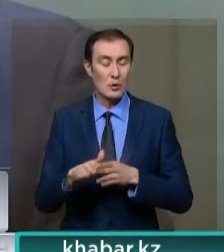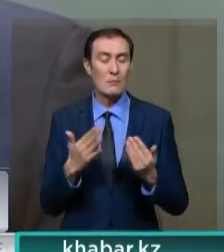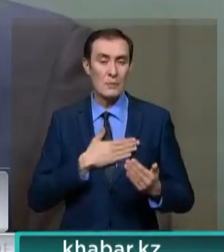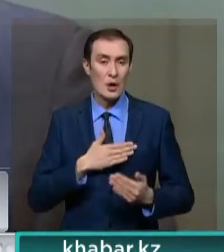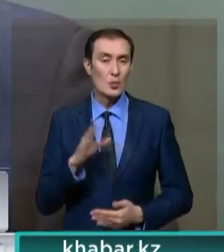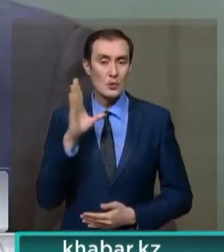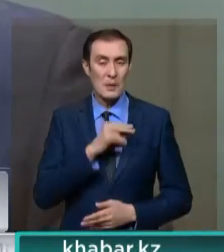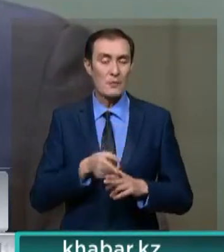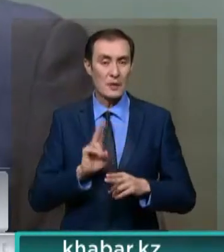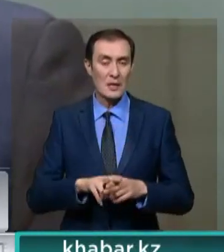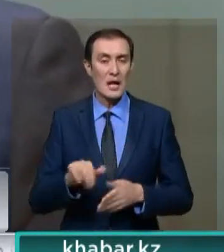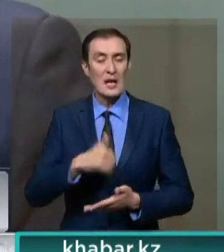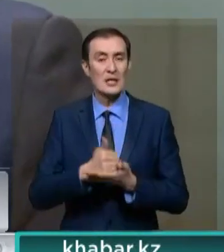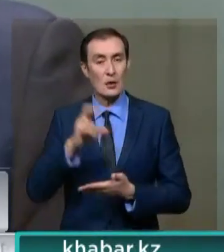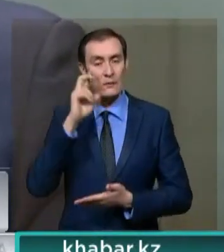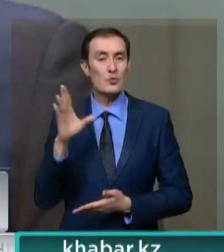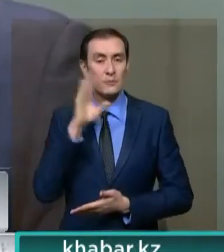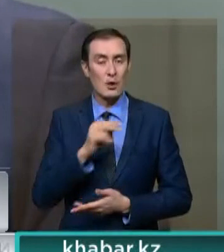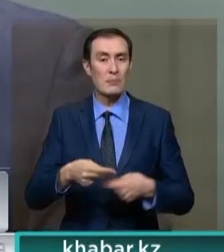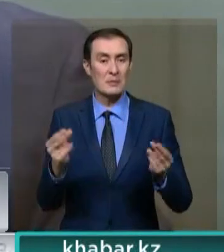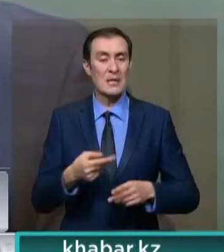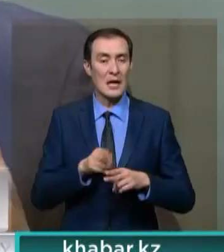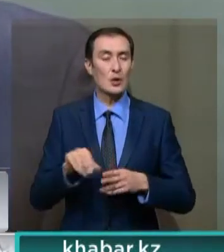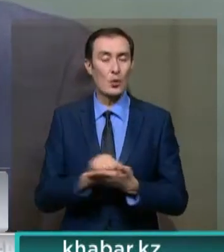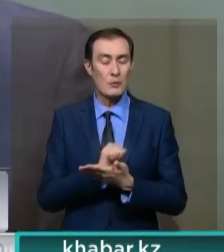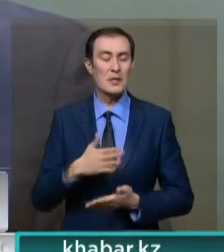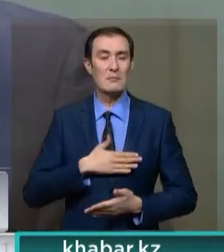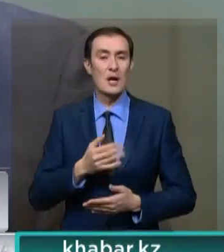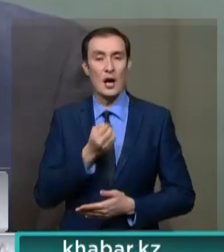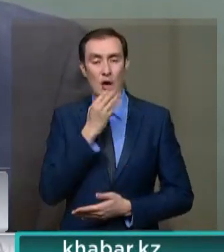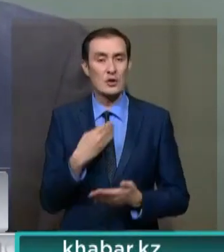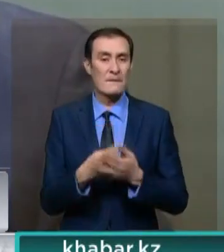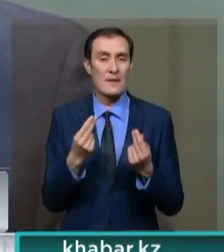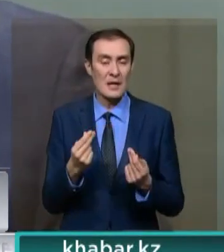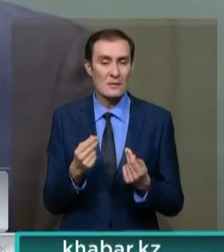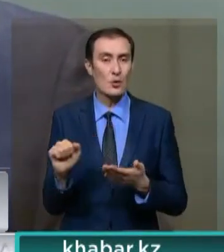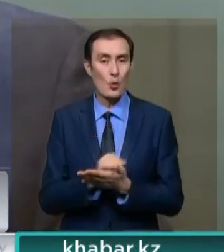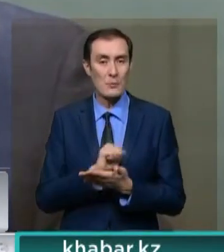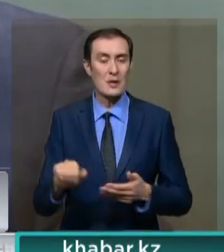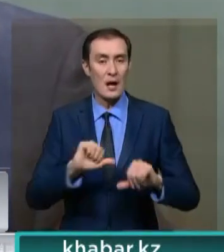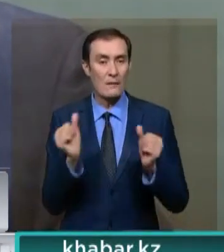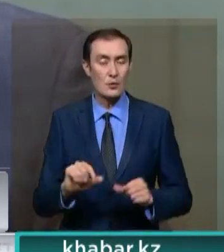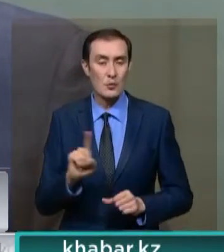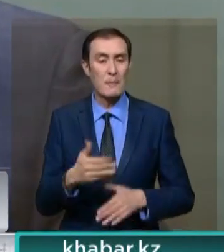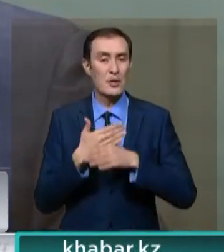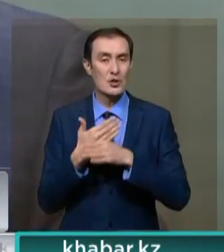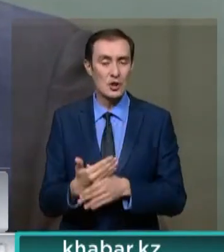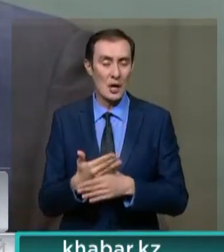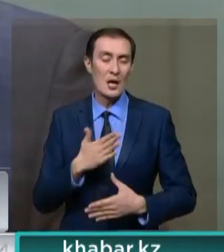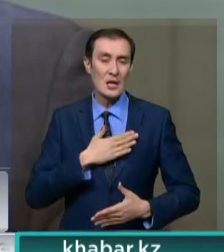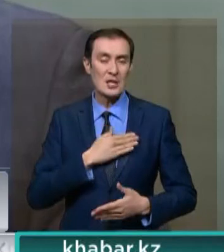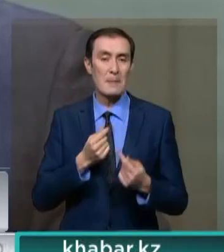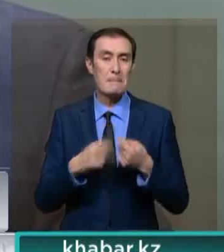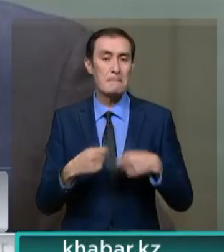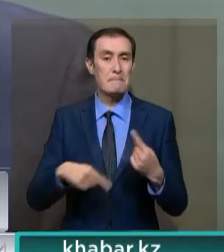мы успеем, и наши лидеры подпишут такой документ, и мы создадим хороший финансовый инструмент для поддержки нашего